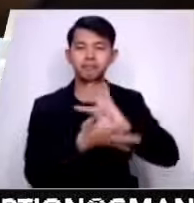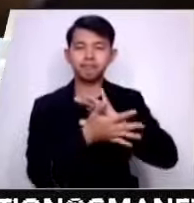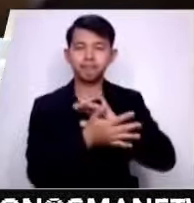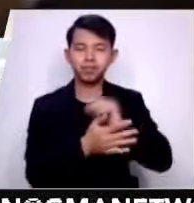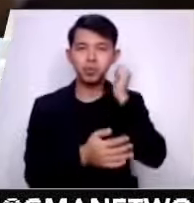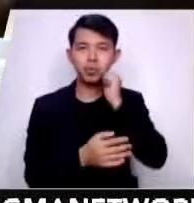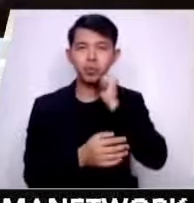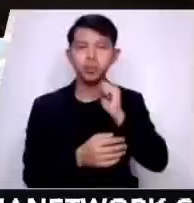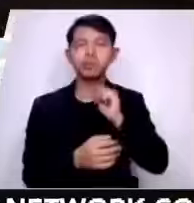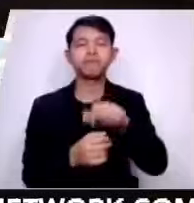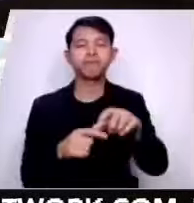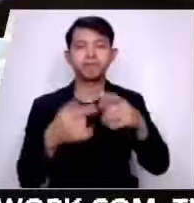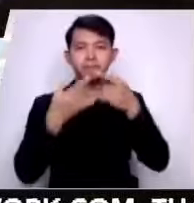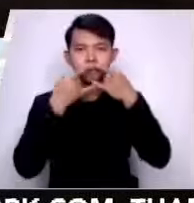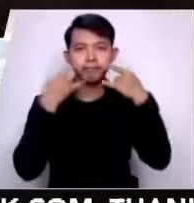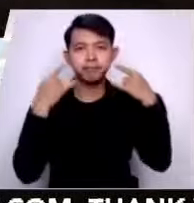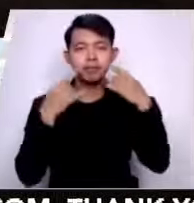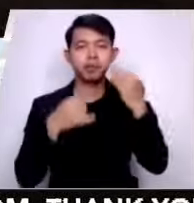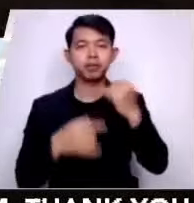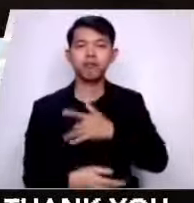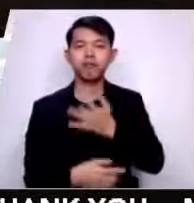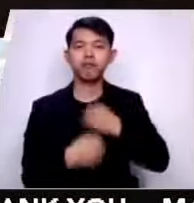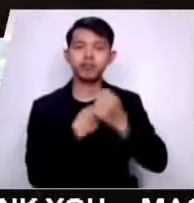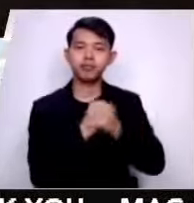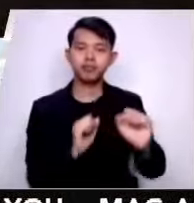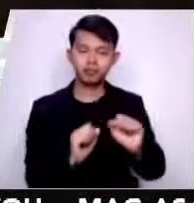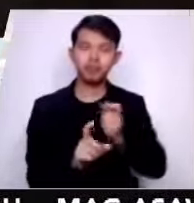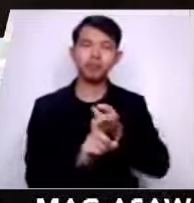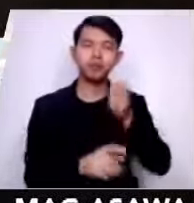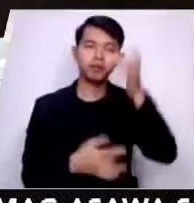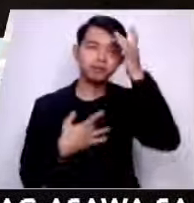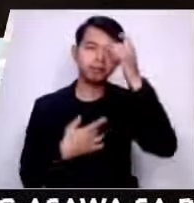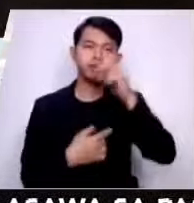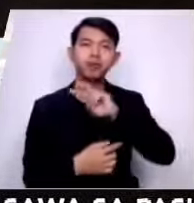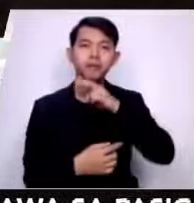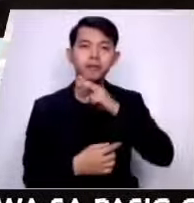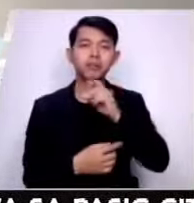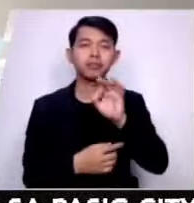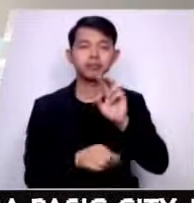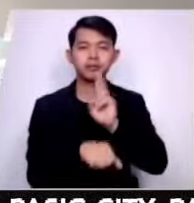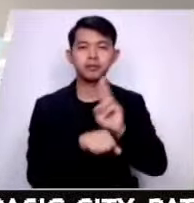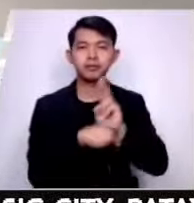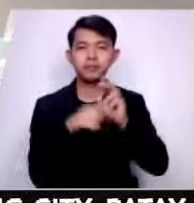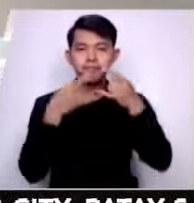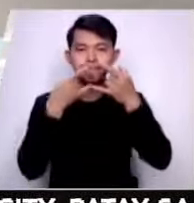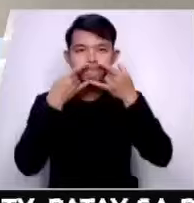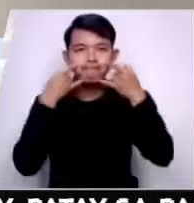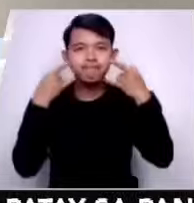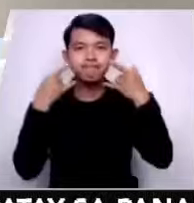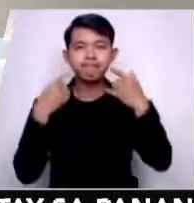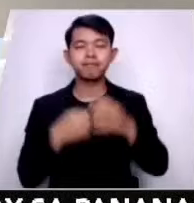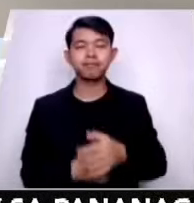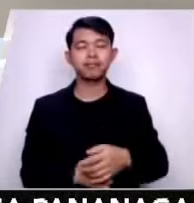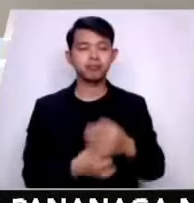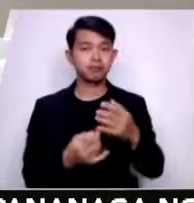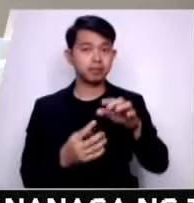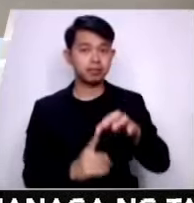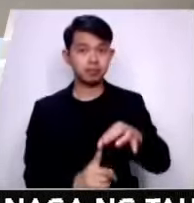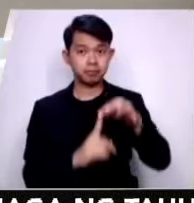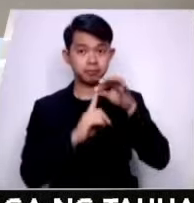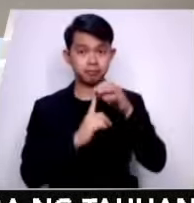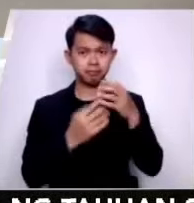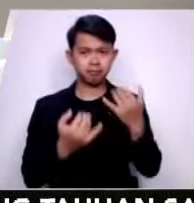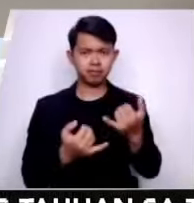kasi ang pakiramdam niya sa mga sakit o virus kapag may suot siyang face mask. Lalo pa at di pa naman daw tuluyang nawawala